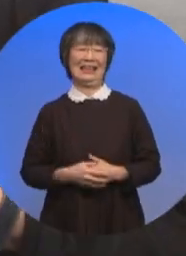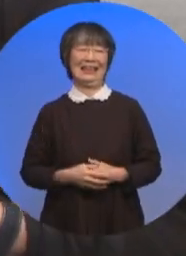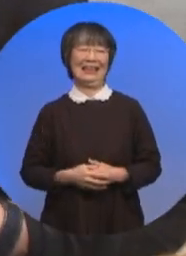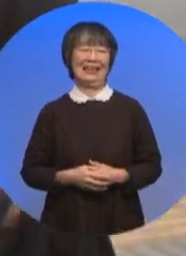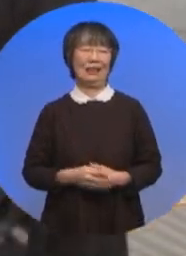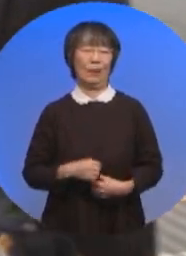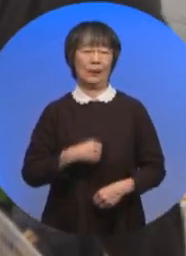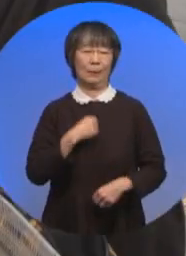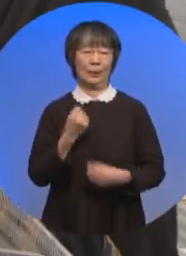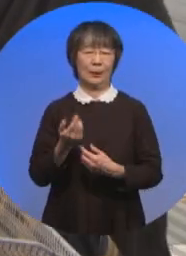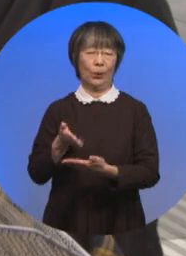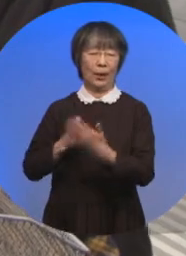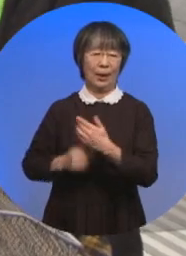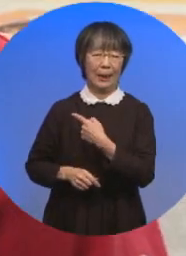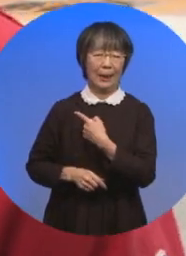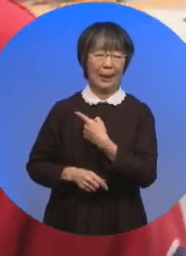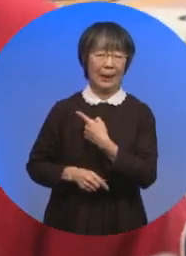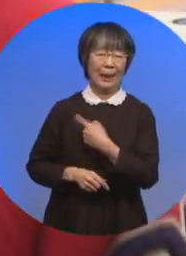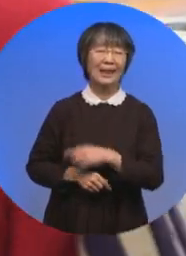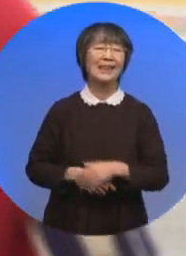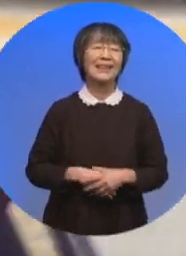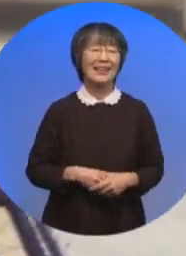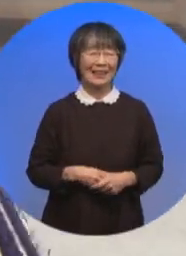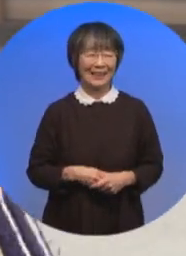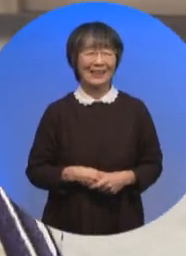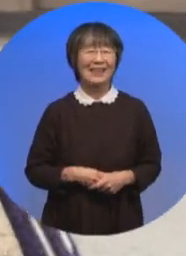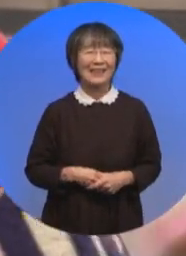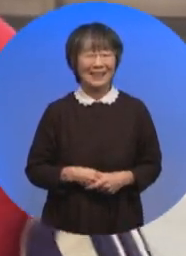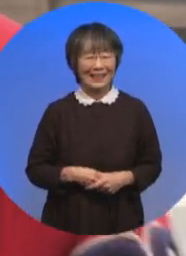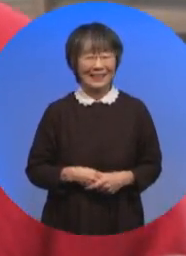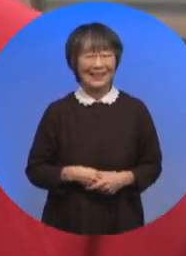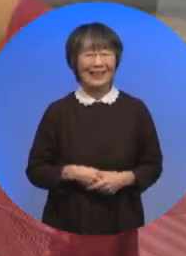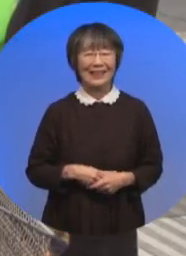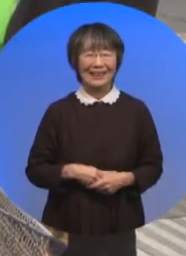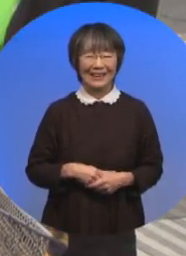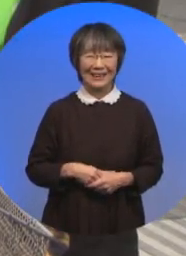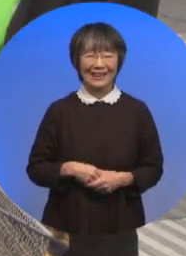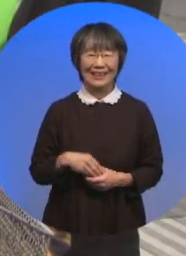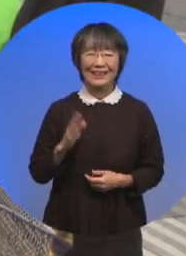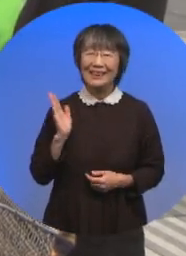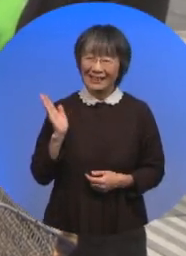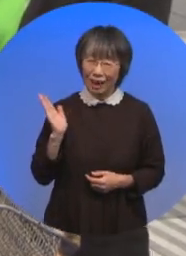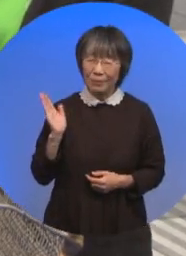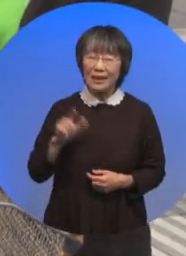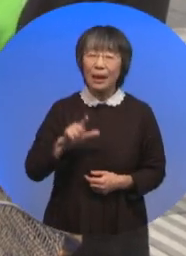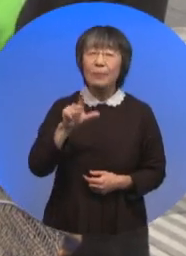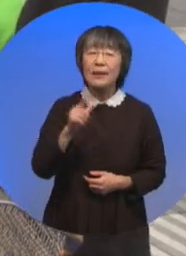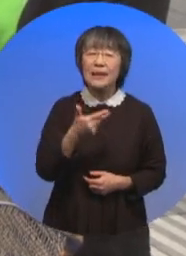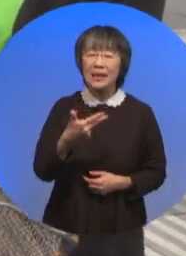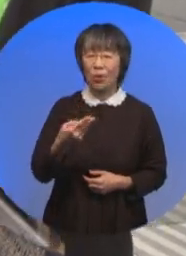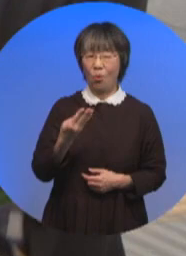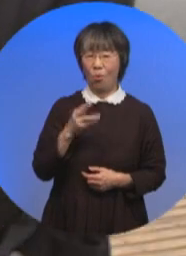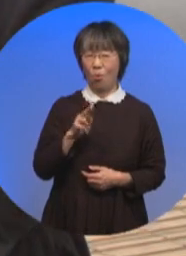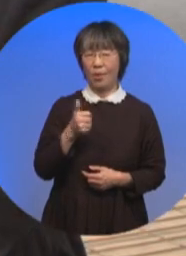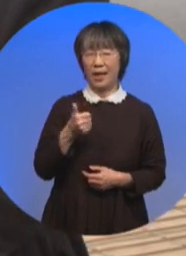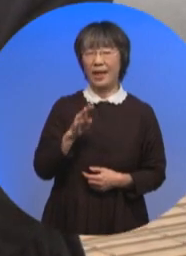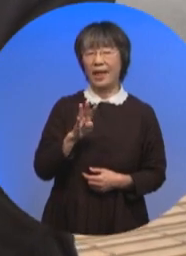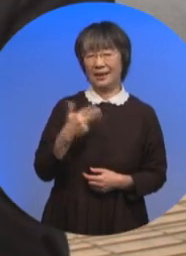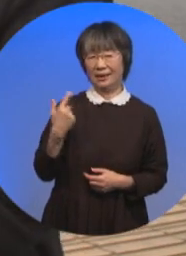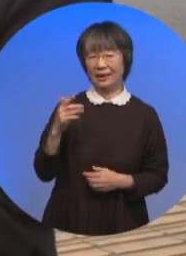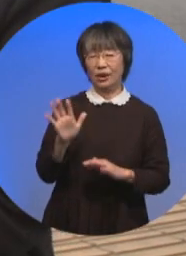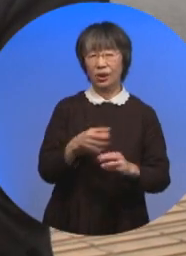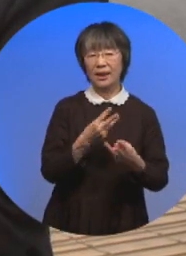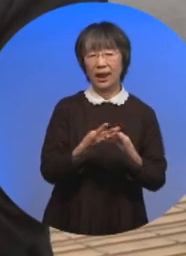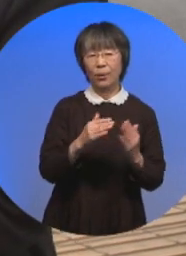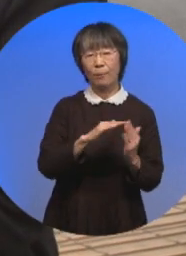目に返された。真面目に返された。 めちゃくちゃ似てるんじゃないですか。 そう、お母さん上条武史いますね。水炭の町に回らせてもらって